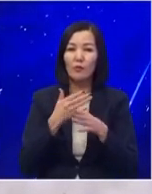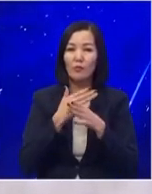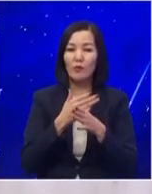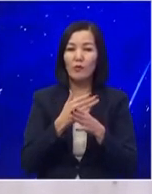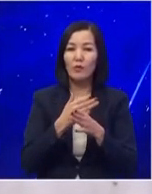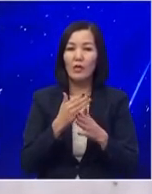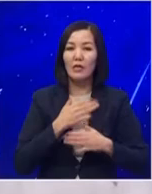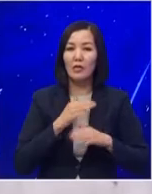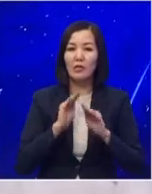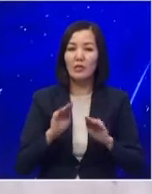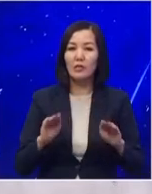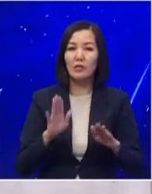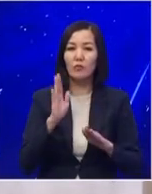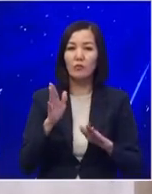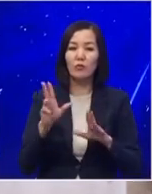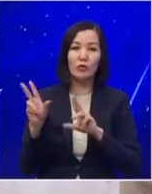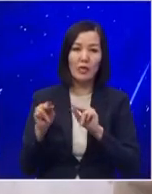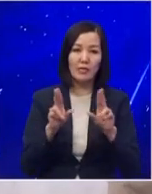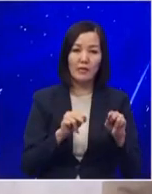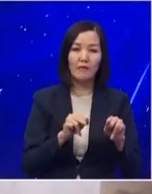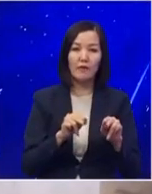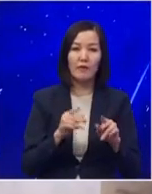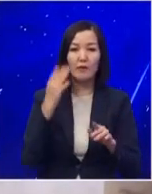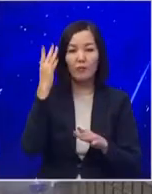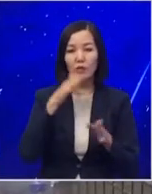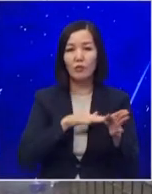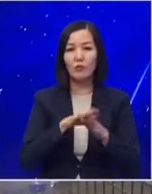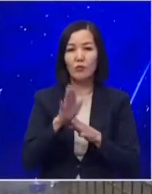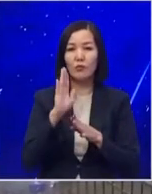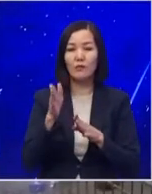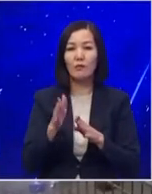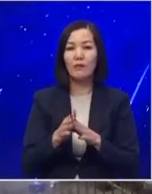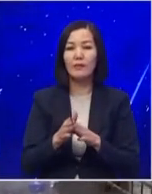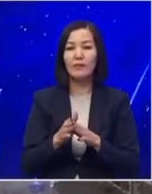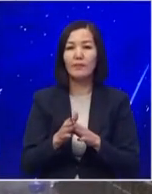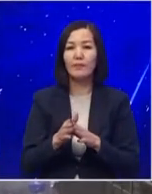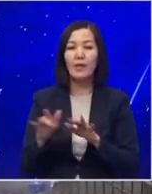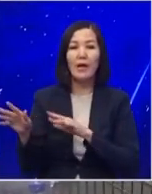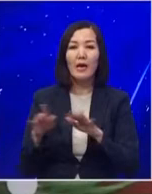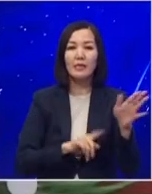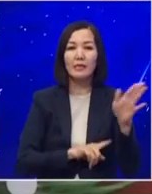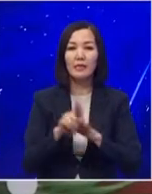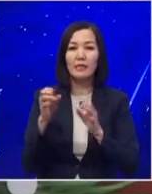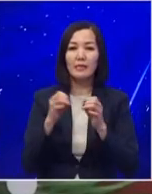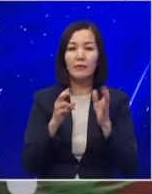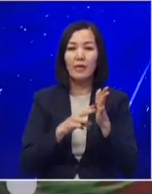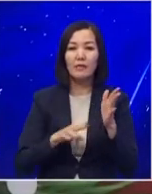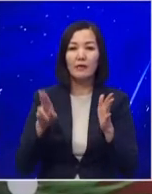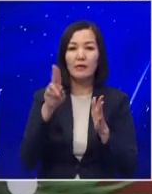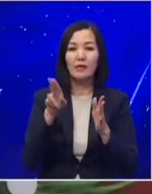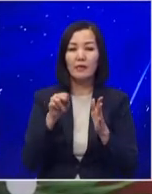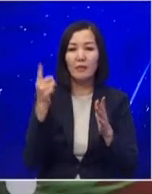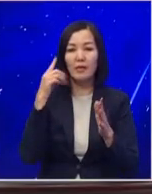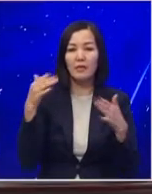наши дети будут счастливы их мечты будут сбываться акция елка желаний стартовала 17 декабря а ее